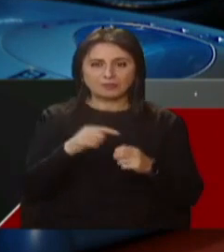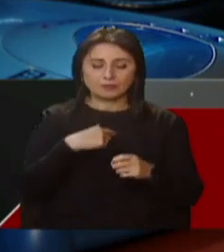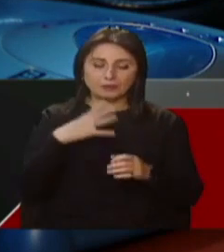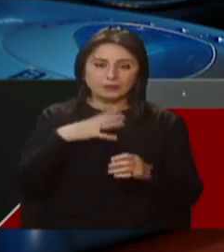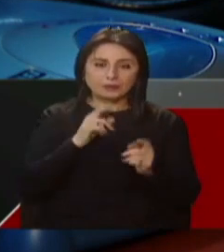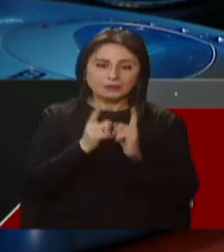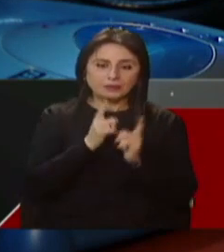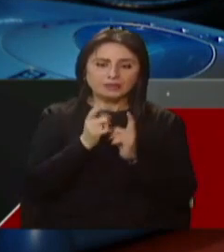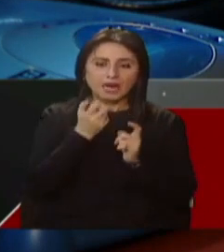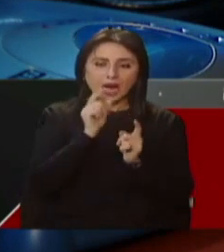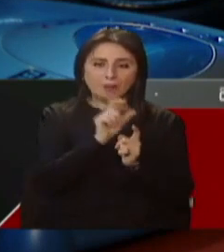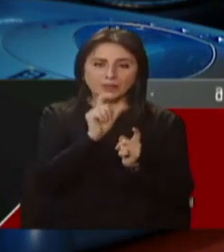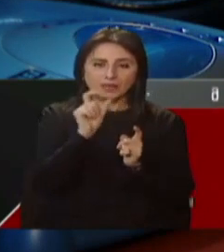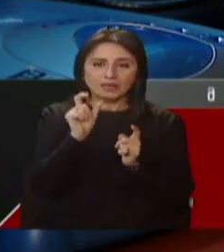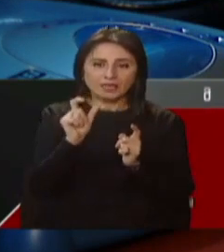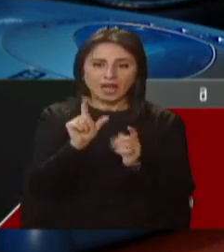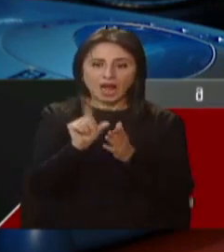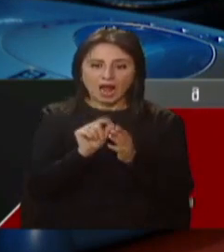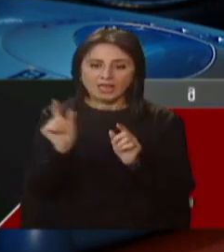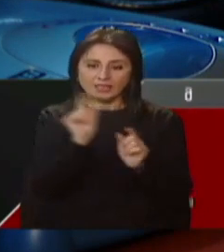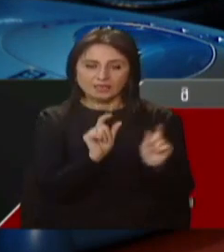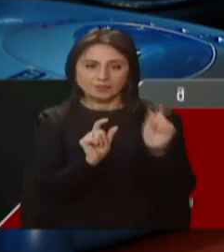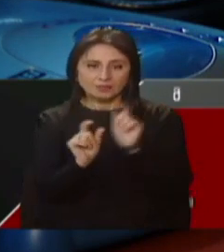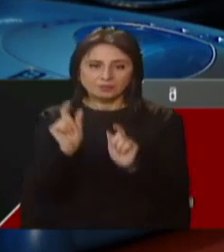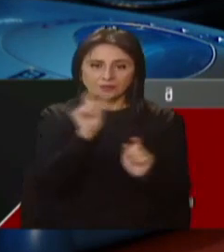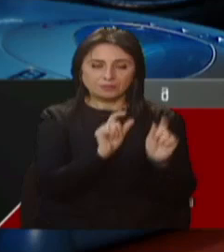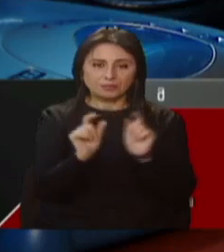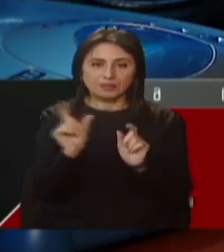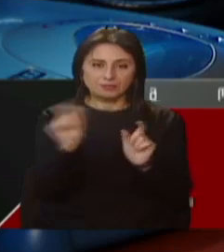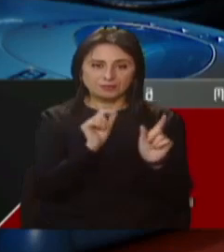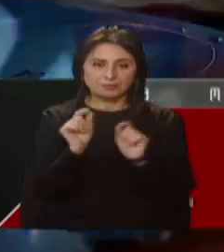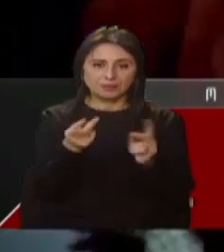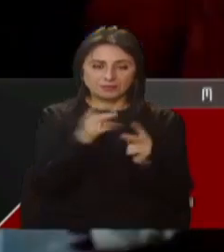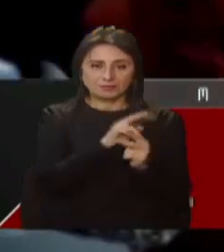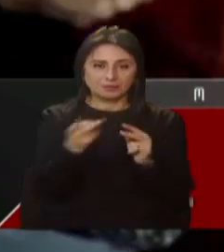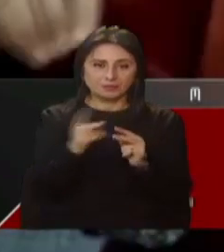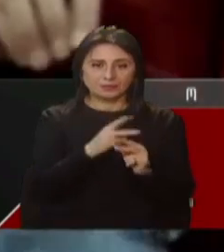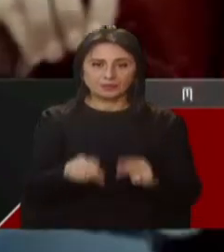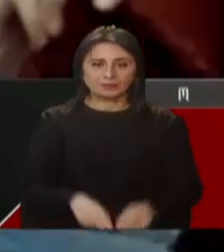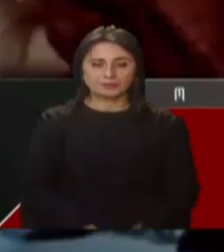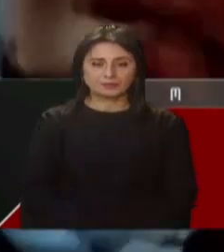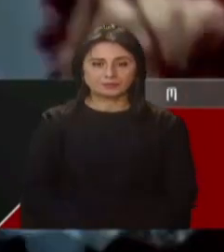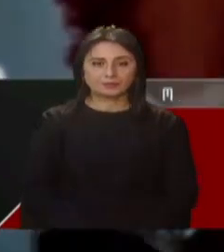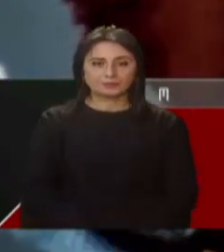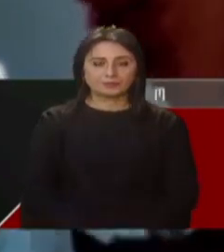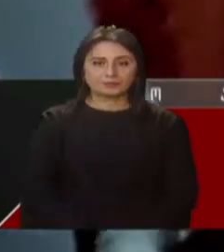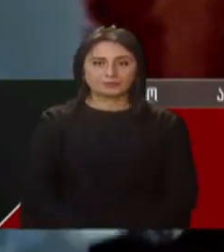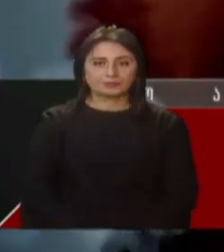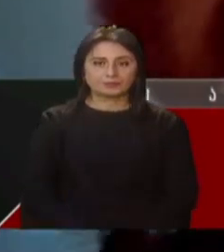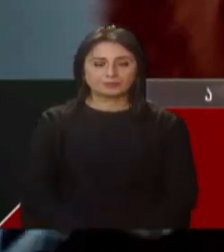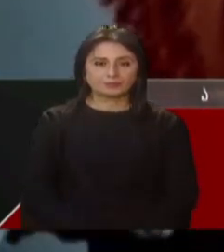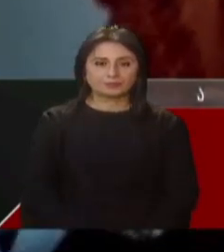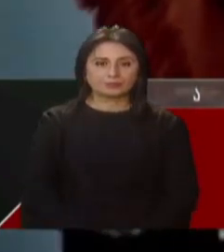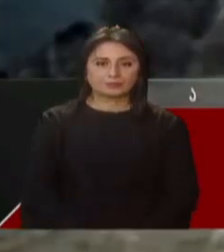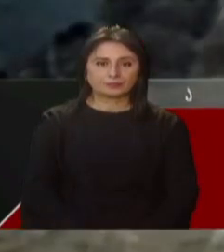მოგვიხდა თქვათ რამდენიმე ასლისდან რაღაც ეპიზოდების გადასმა. გავებისა მეშინია ხატო ძლიერ